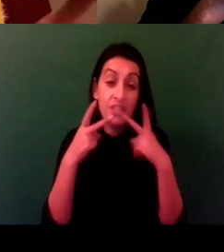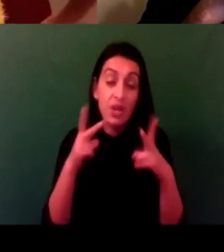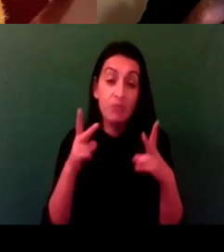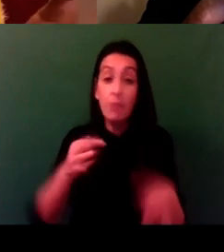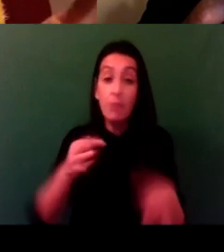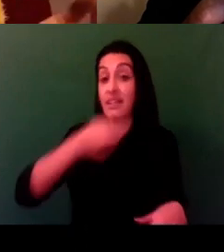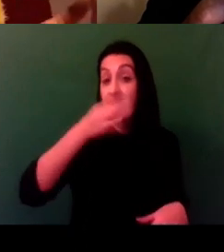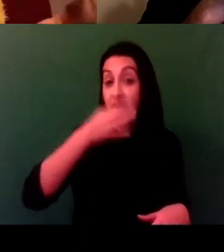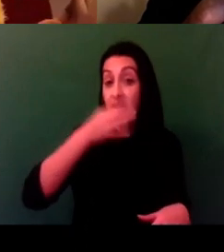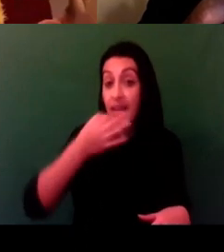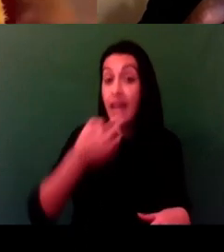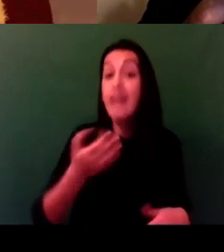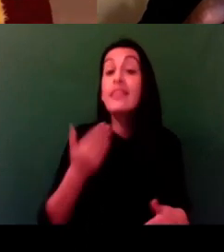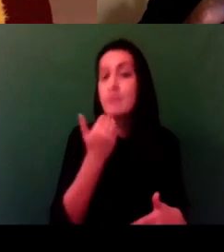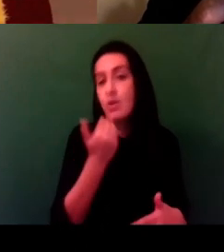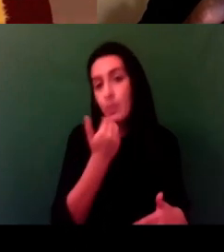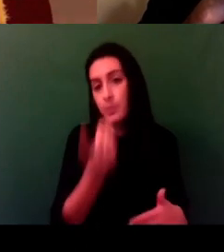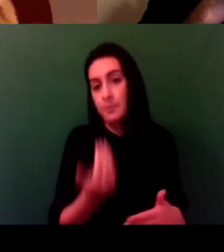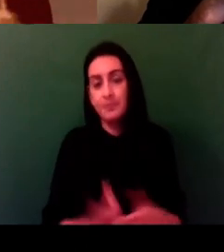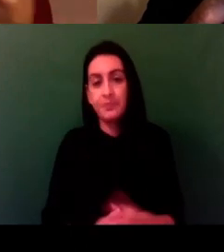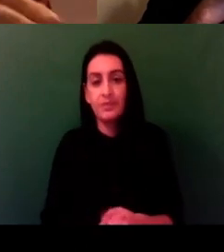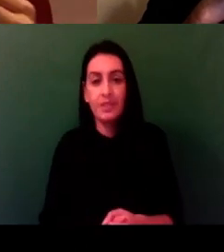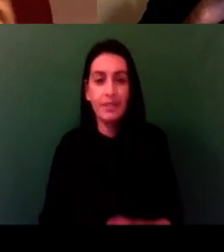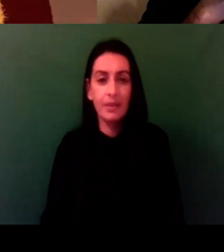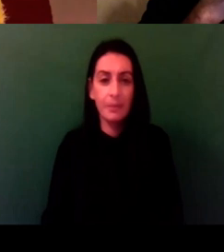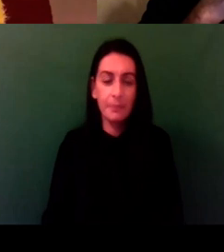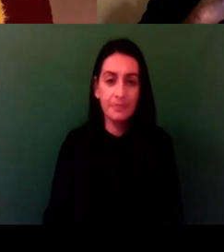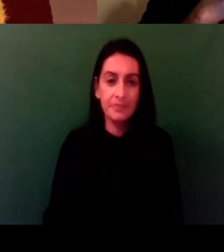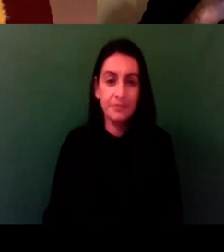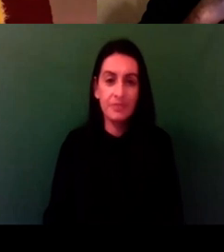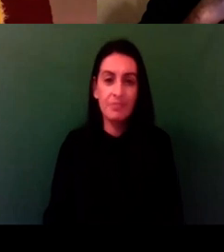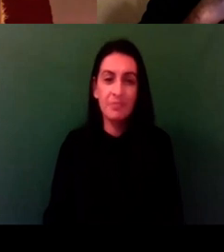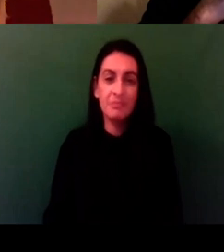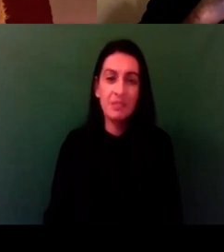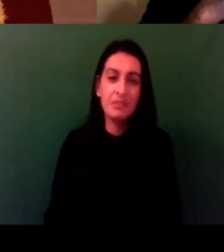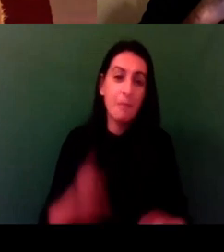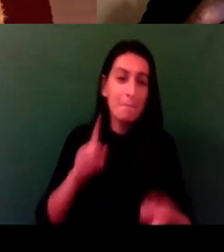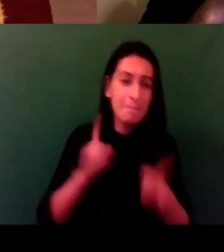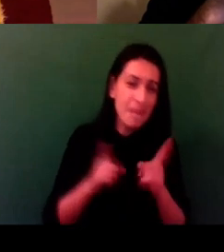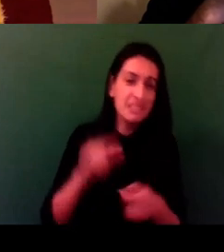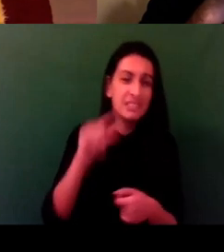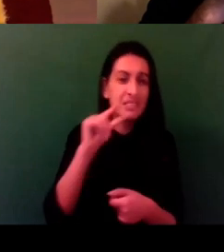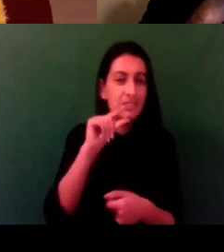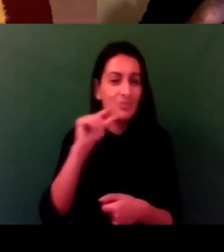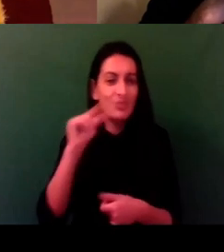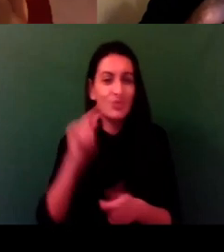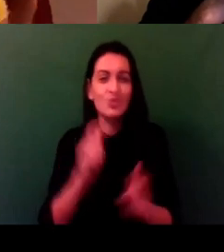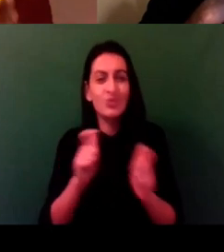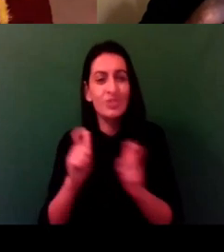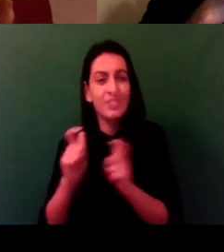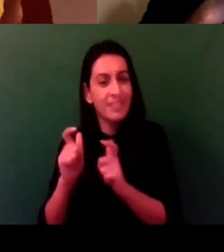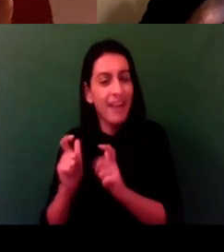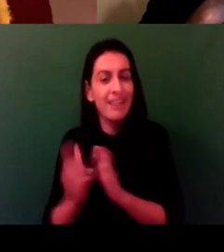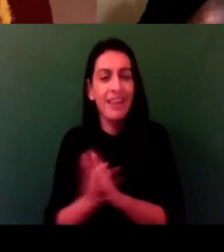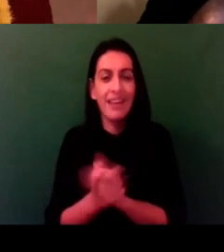hale getiremiyorlar. Belli bir nitelikte temsiller ancak bu parlak bir render olmak zorunda değil ama bir şeyin